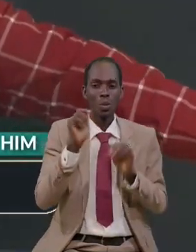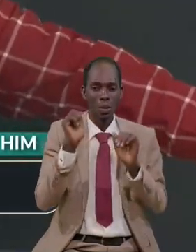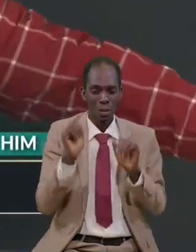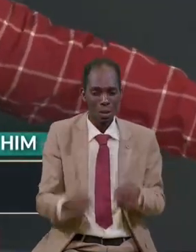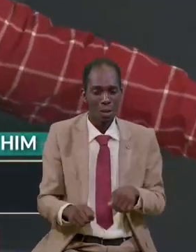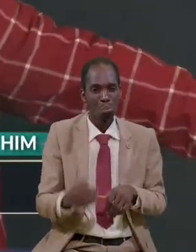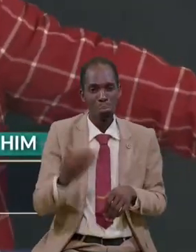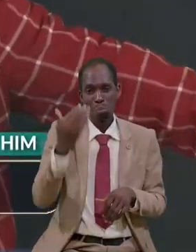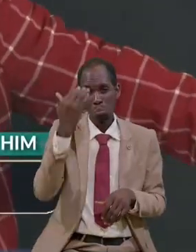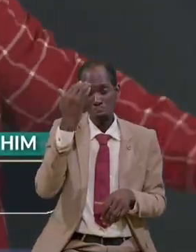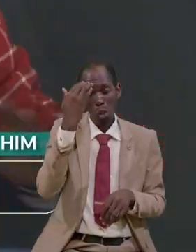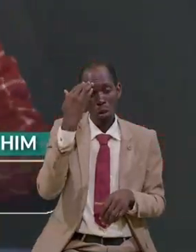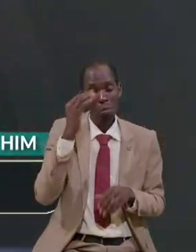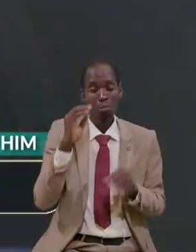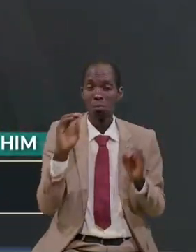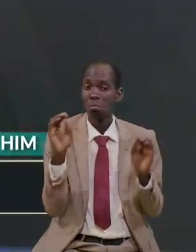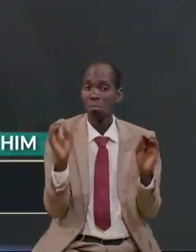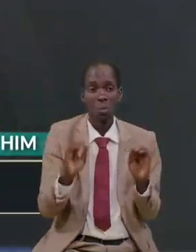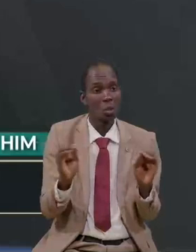discerner.